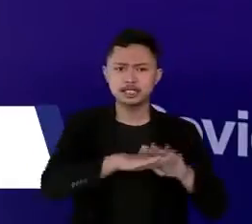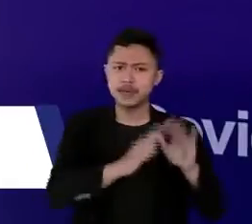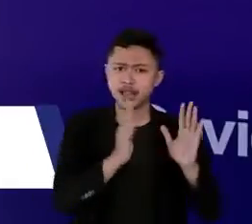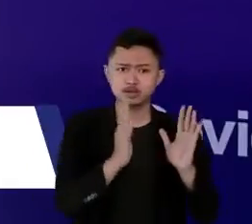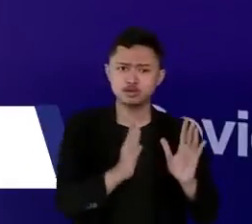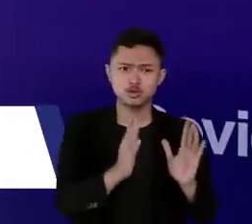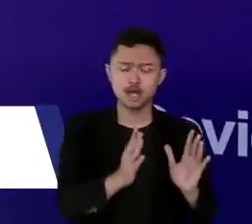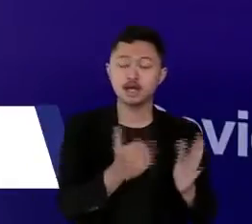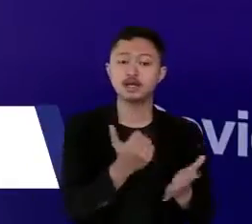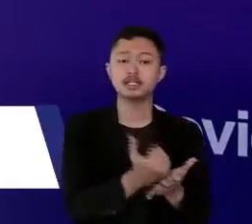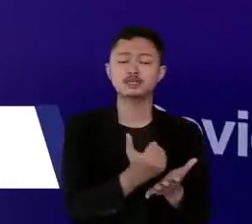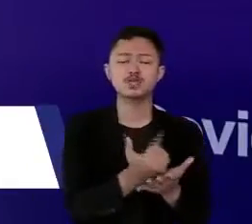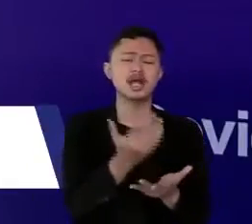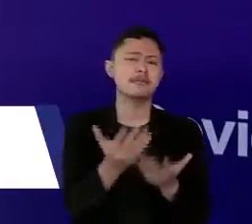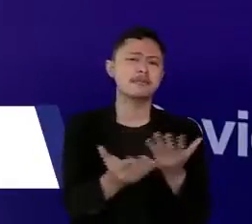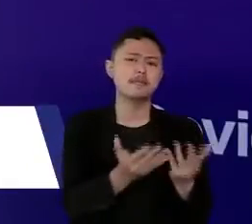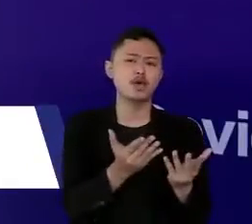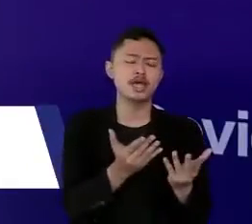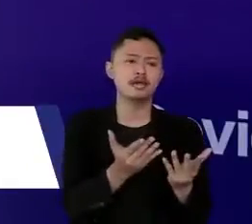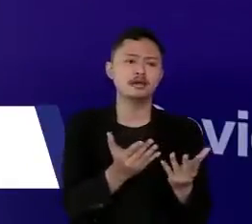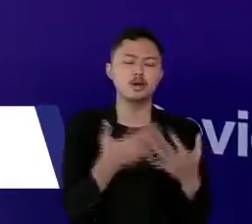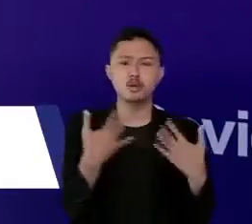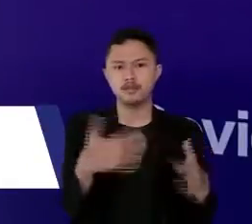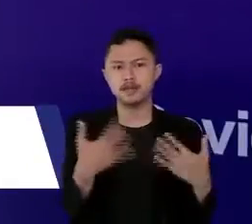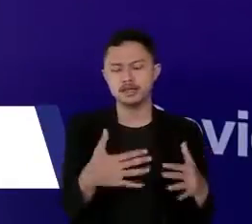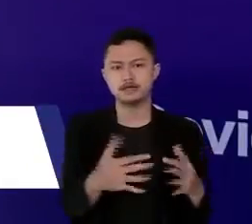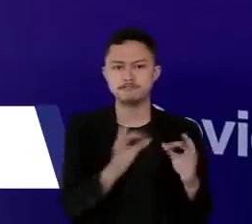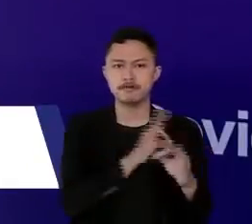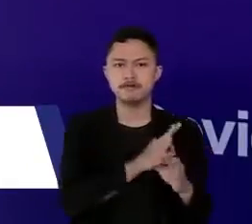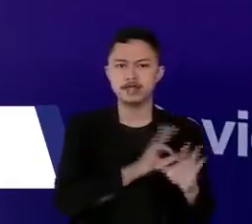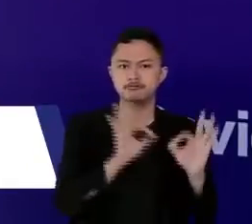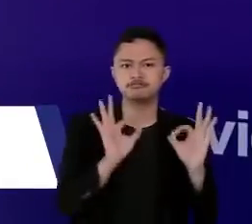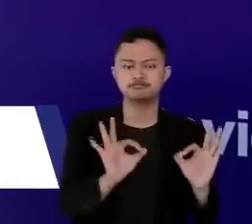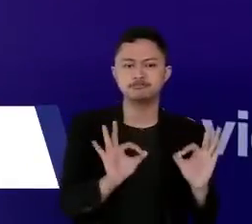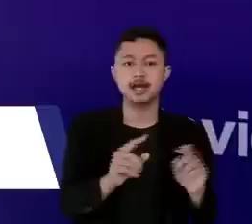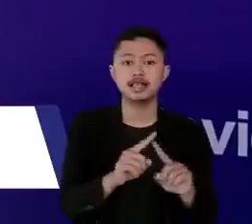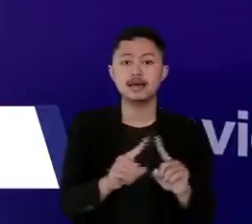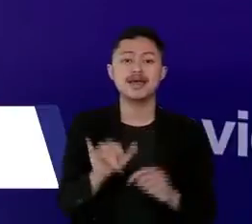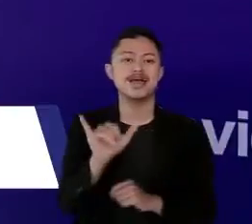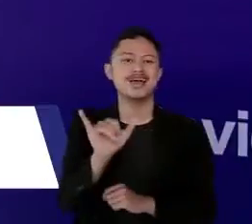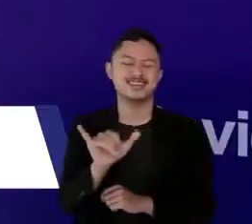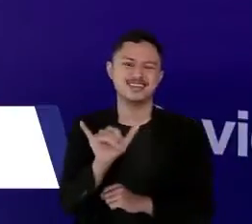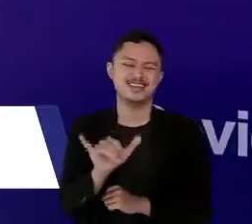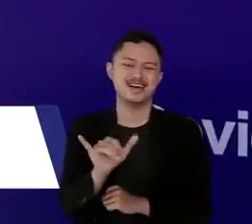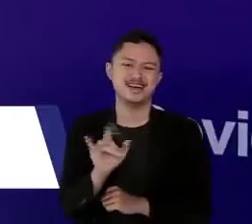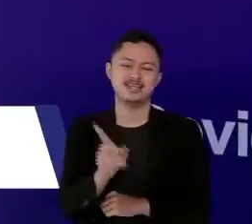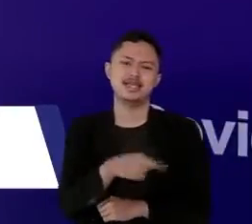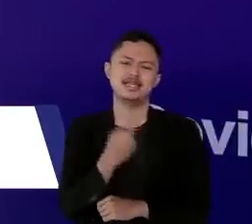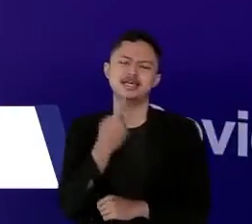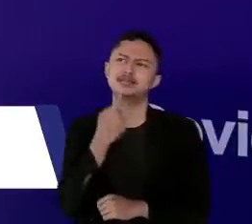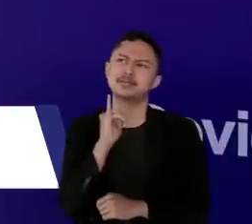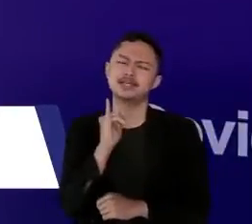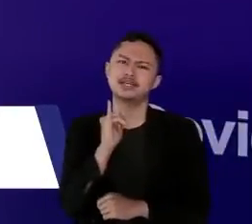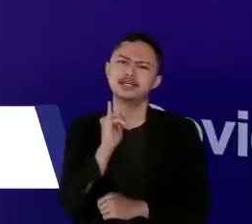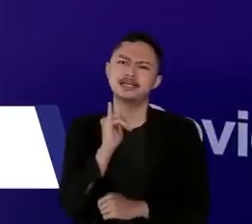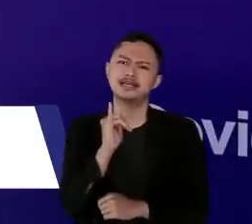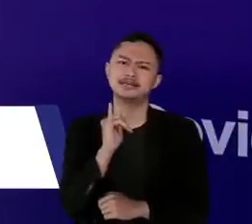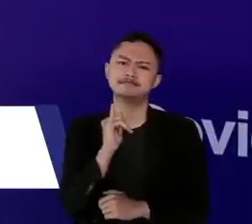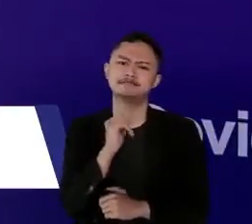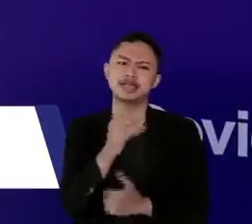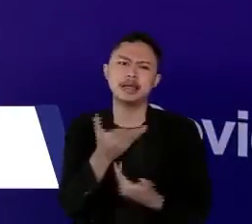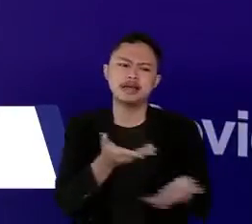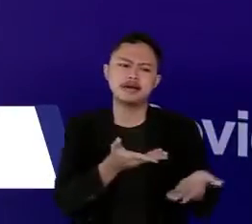sangat-sangat disiplin itu sudah sangat gitu tapi memang kita tidak bisa menjamin bahwa hanya satu